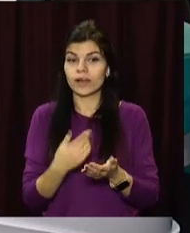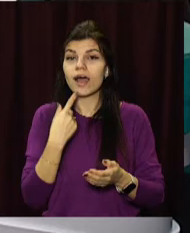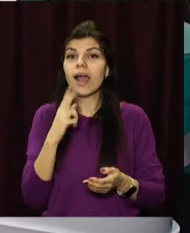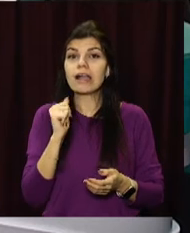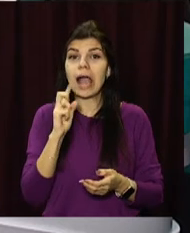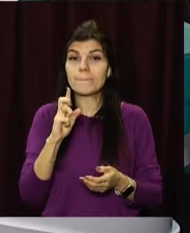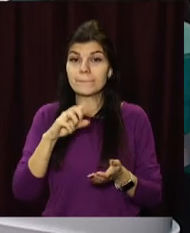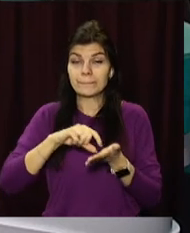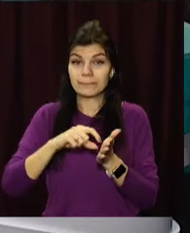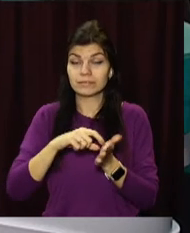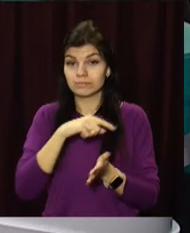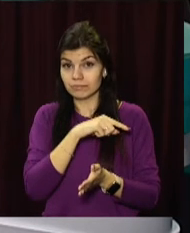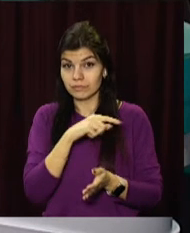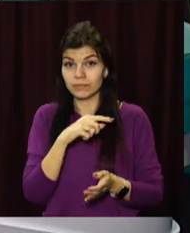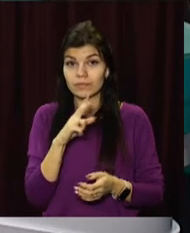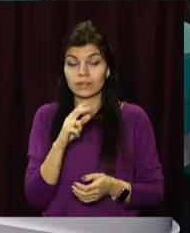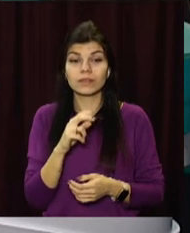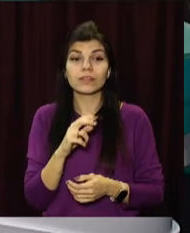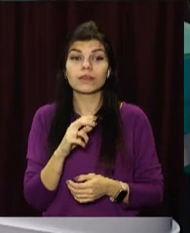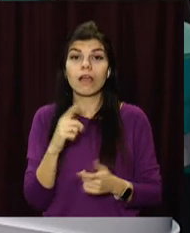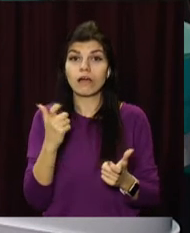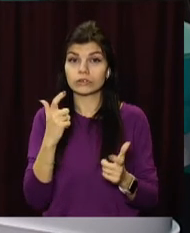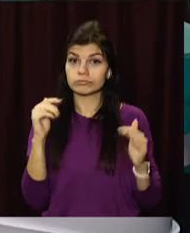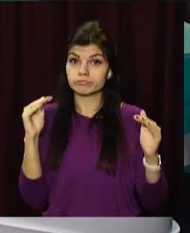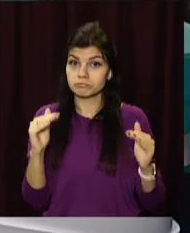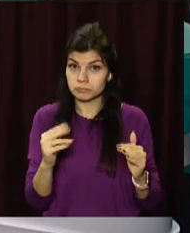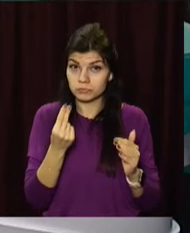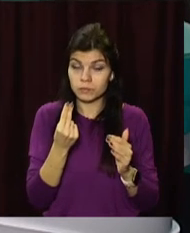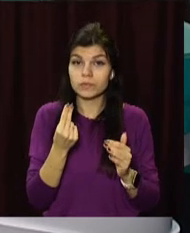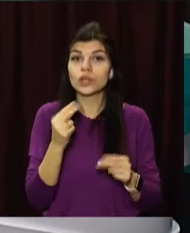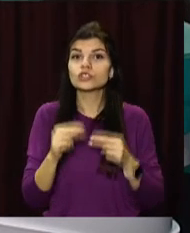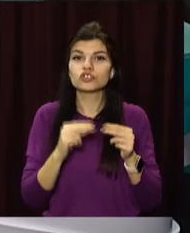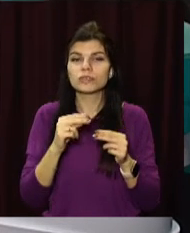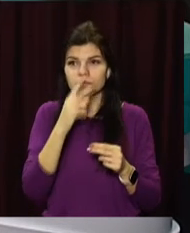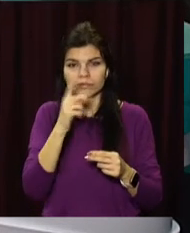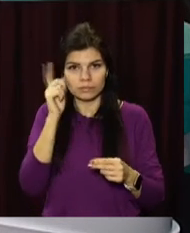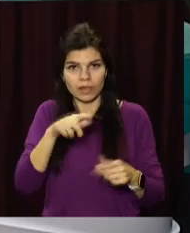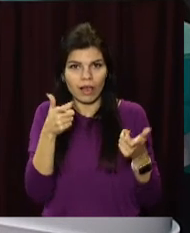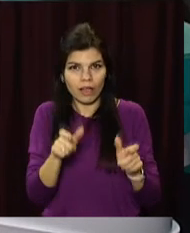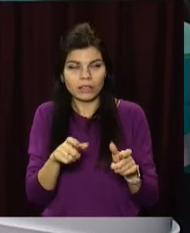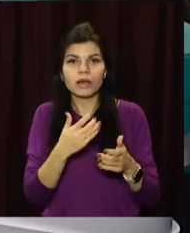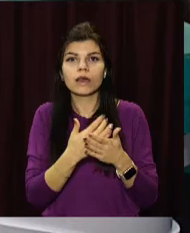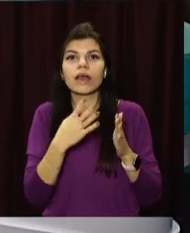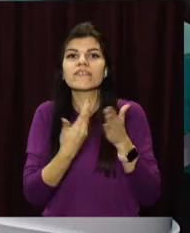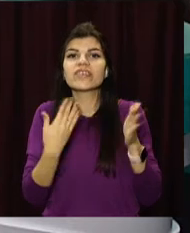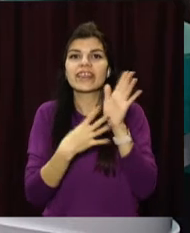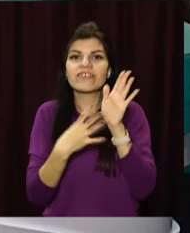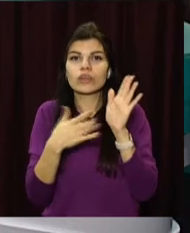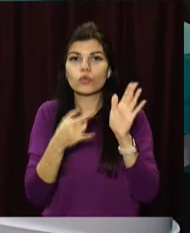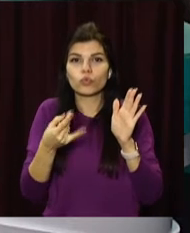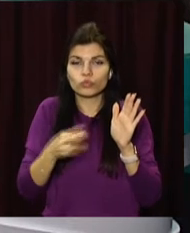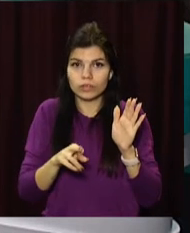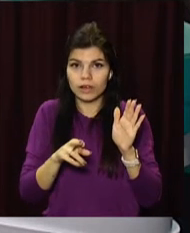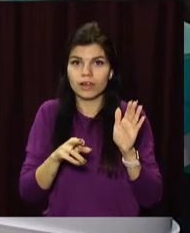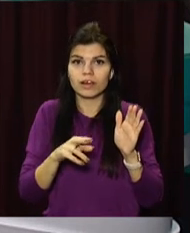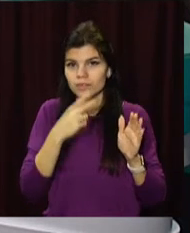обмежив ціну на газ для населення шляхом розширення карантинної постанови від 9 грудня 2020 року.